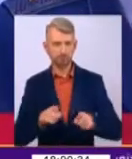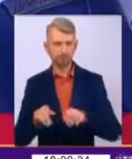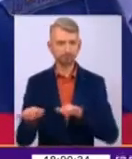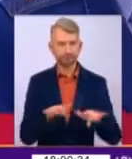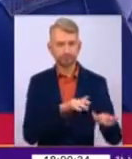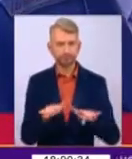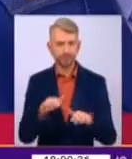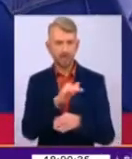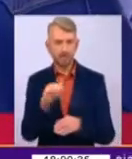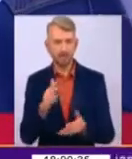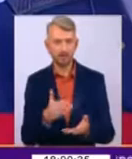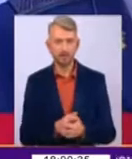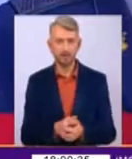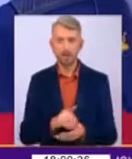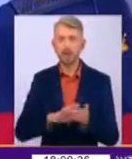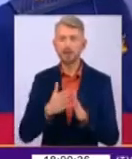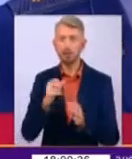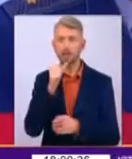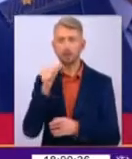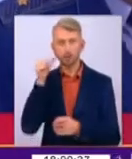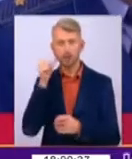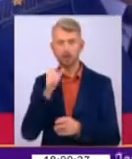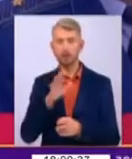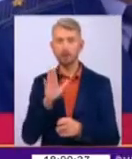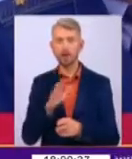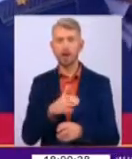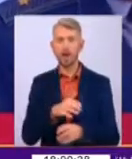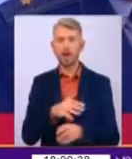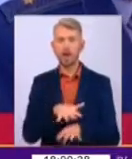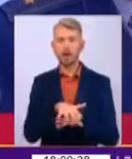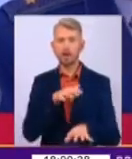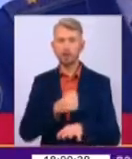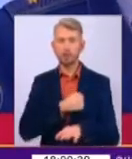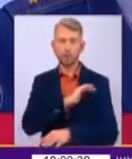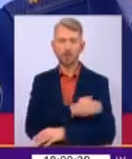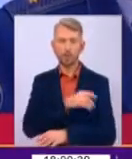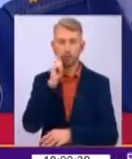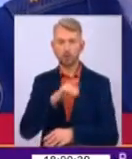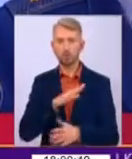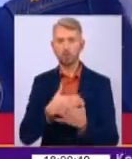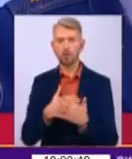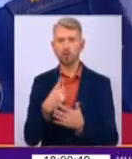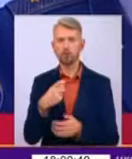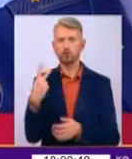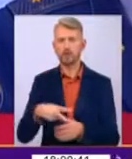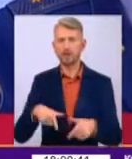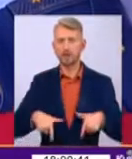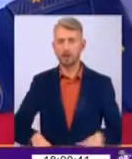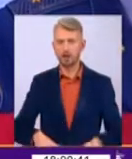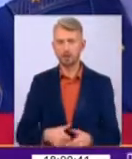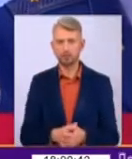оперативно-стратегічному рівні. Тобто, дивіться, станом на минулий рік в лавах Збройних сил України було майже 120 генералів.